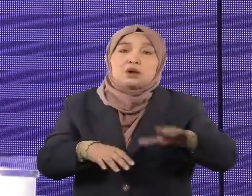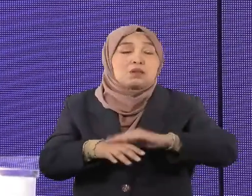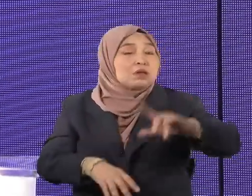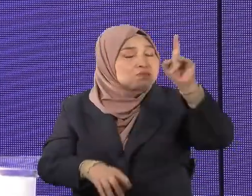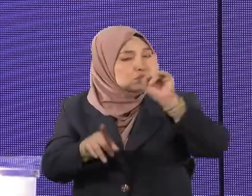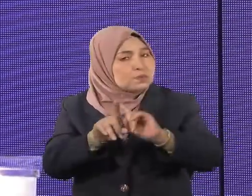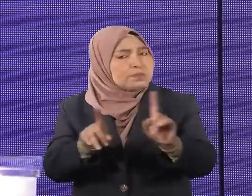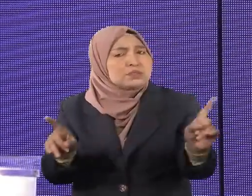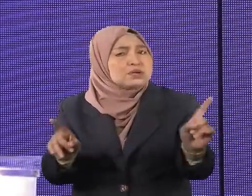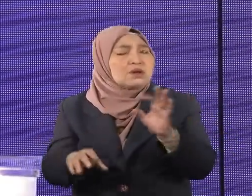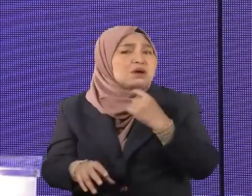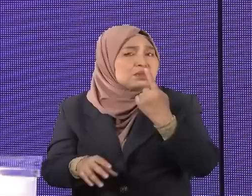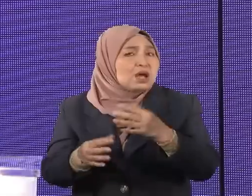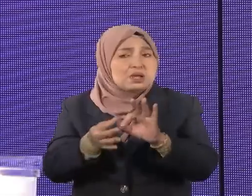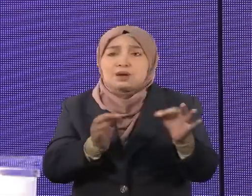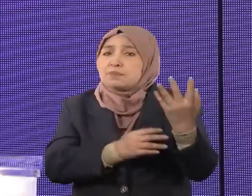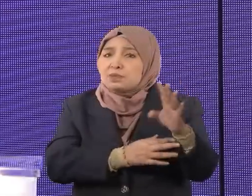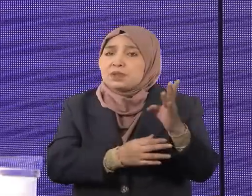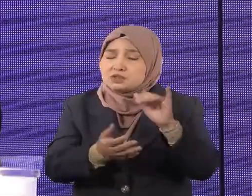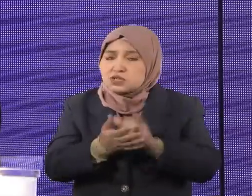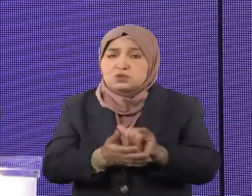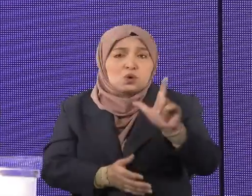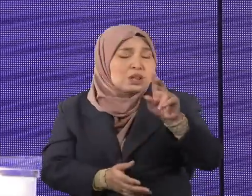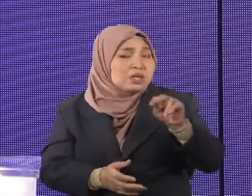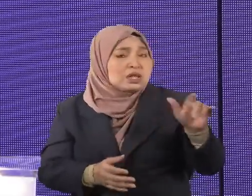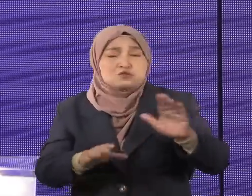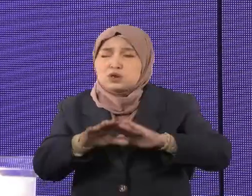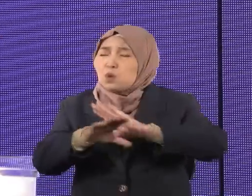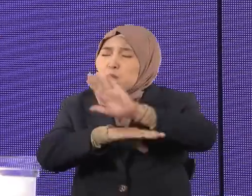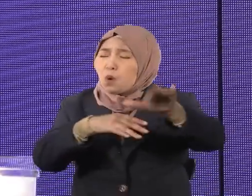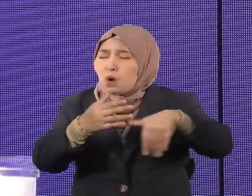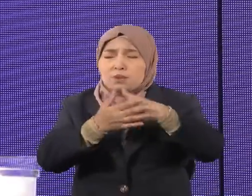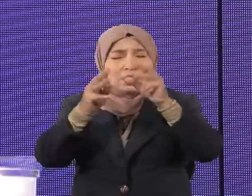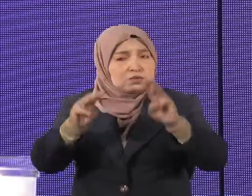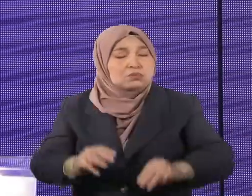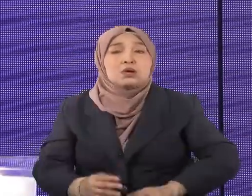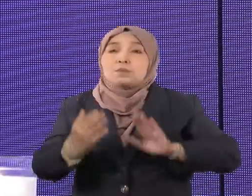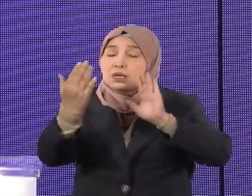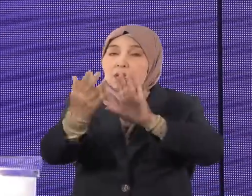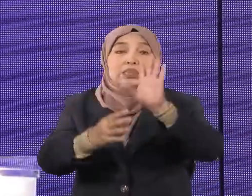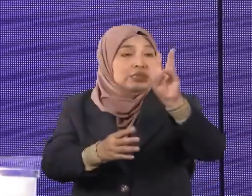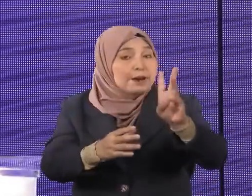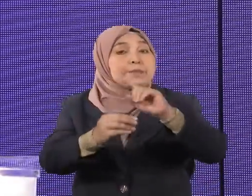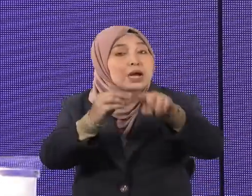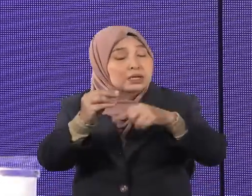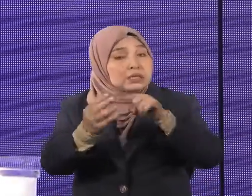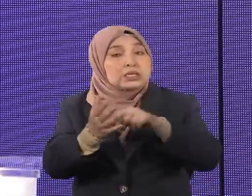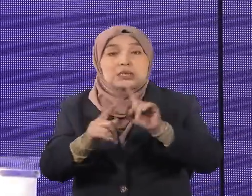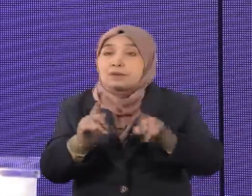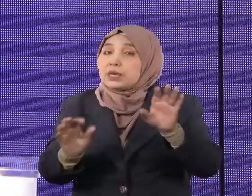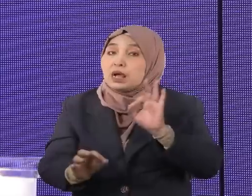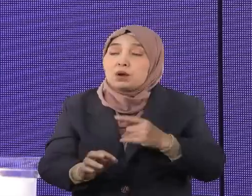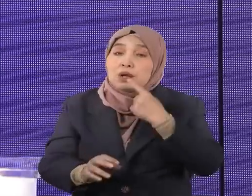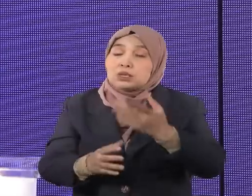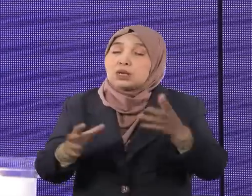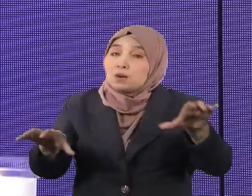Berbeza ya, kalau katakan ayat 14 itu linnas, kepada seluruh manusia, memang akan menghadapi enam perkara ini. Tetapi kalau katakan